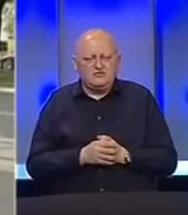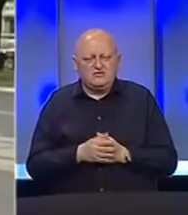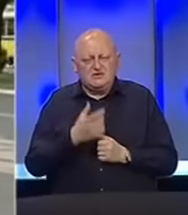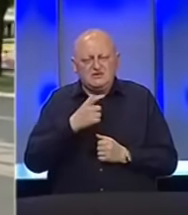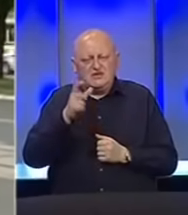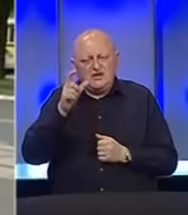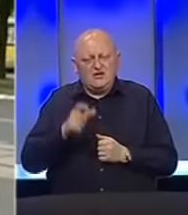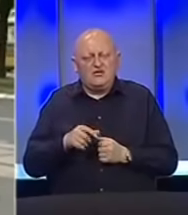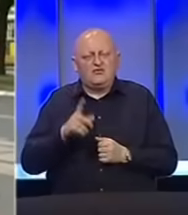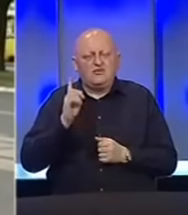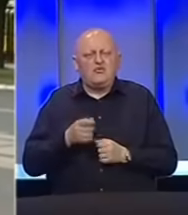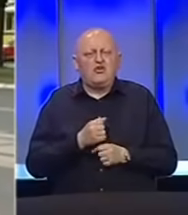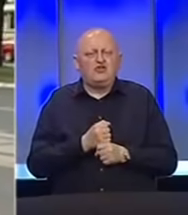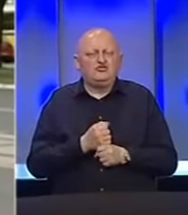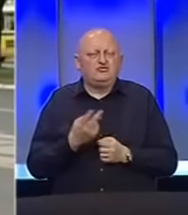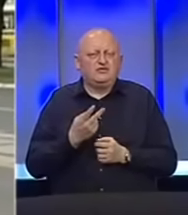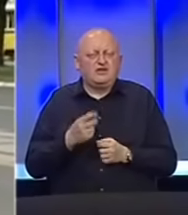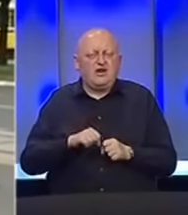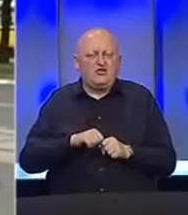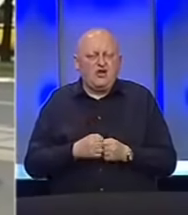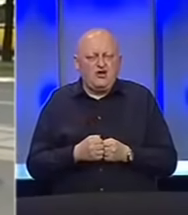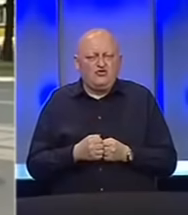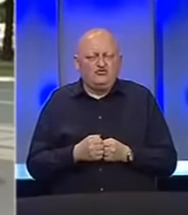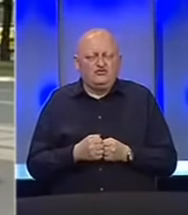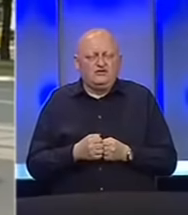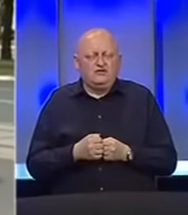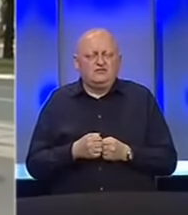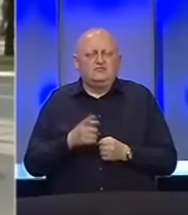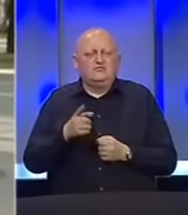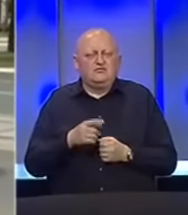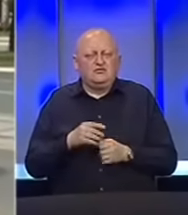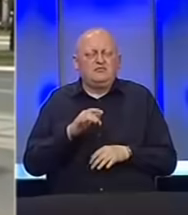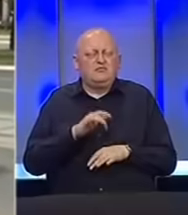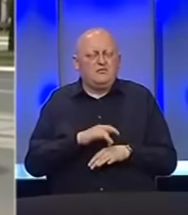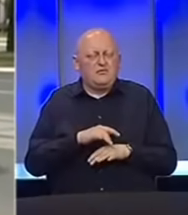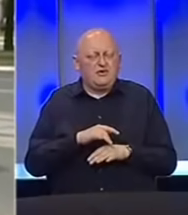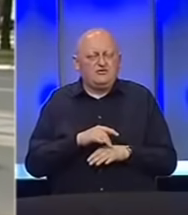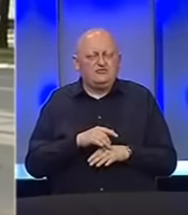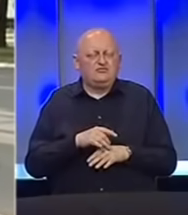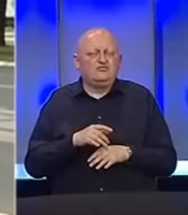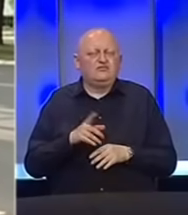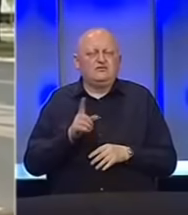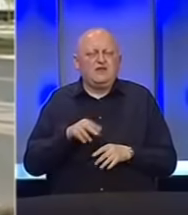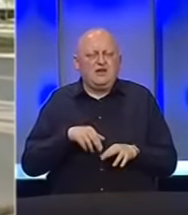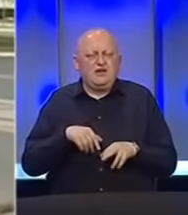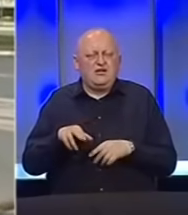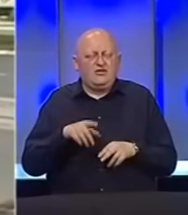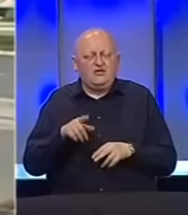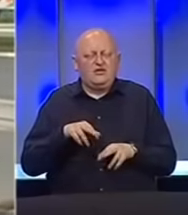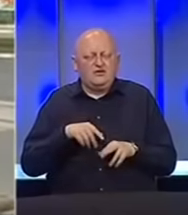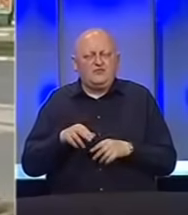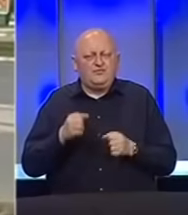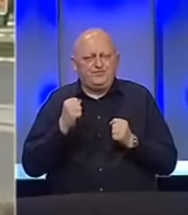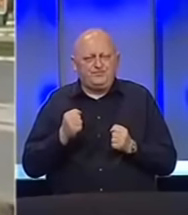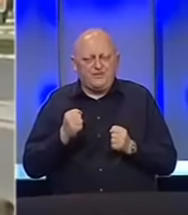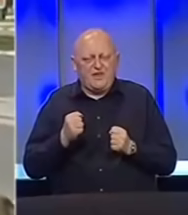Starije osobe su se morale čuvati kao najugroženiji i bilo im je tako preporučeno, naravno, da se ni oni ne kretaju. Njima je kretanje